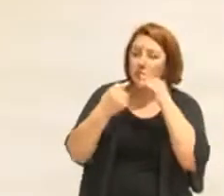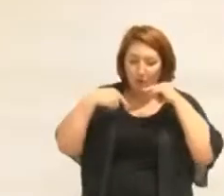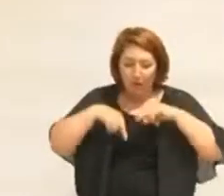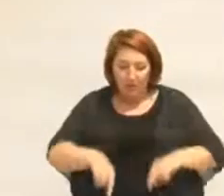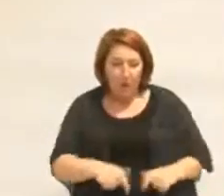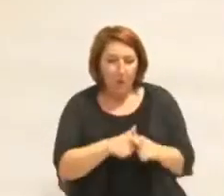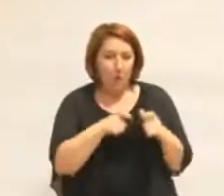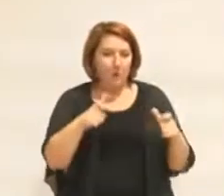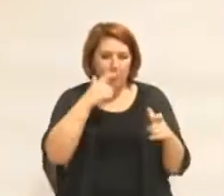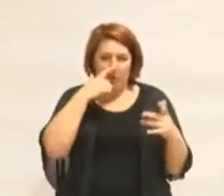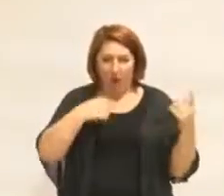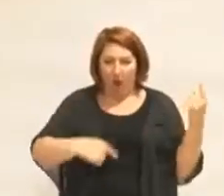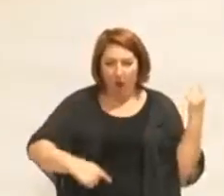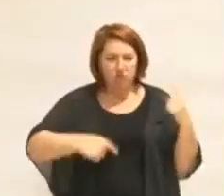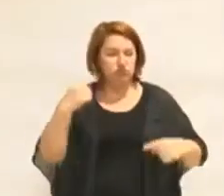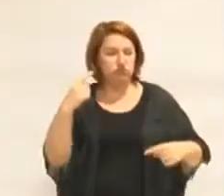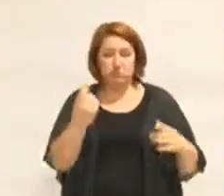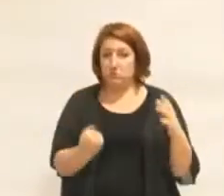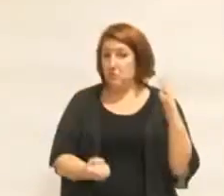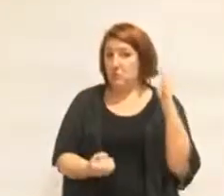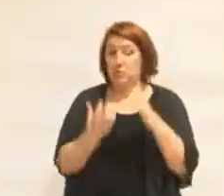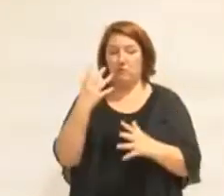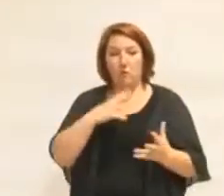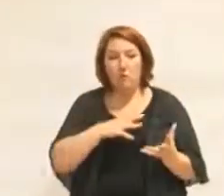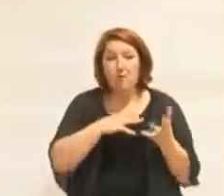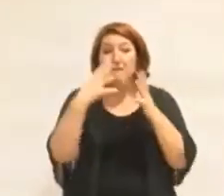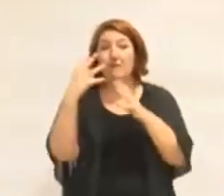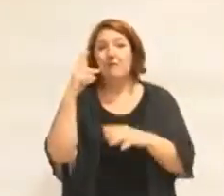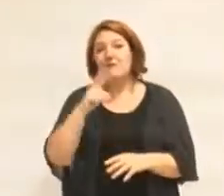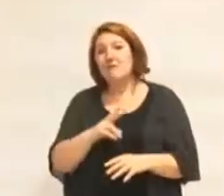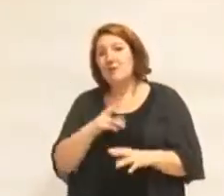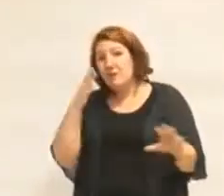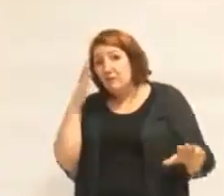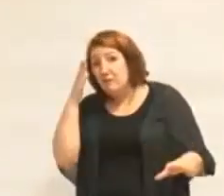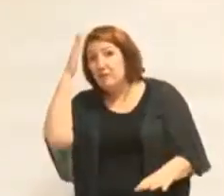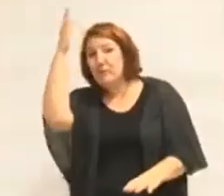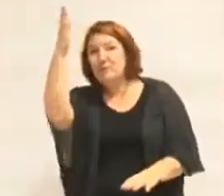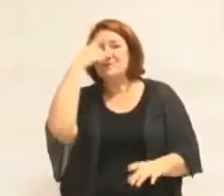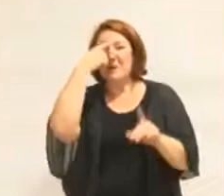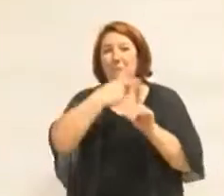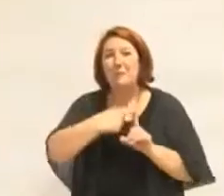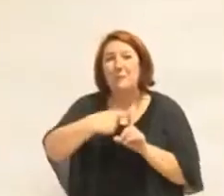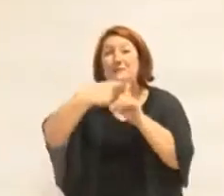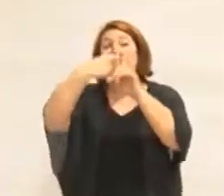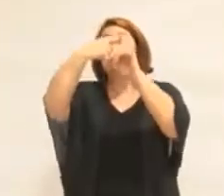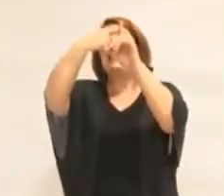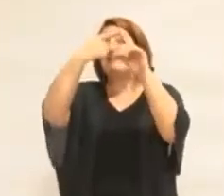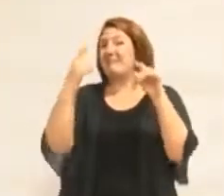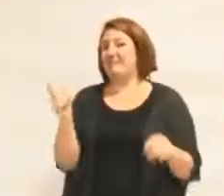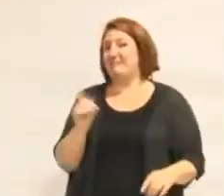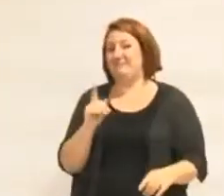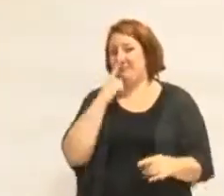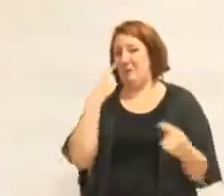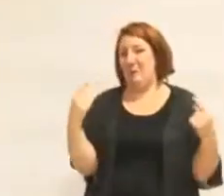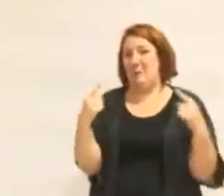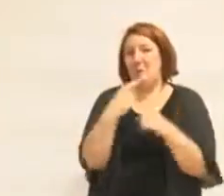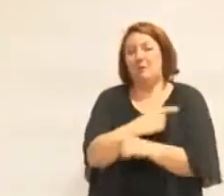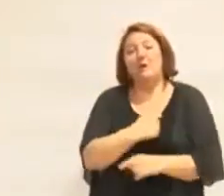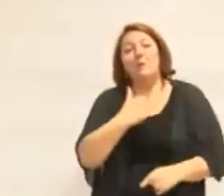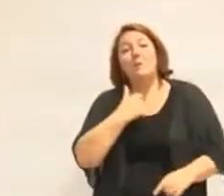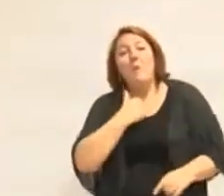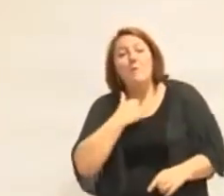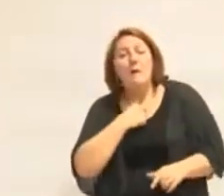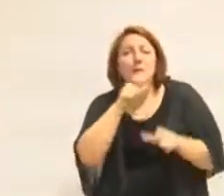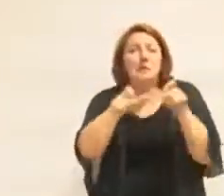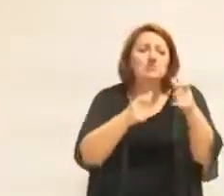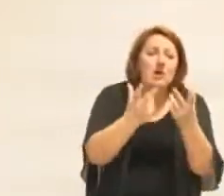les collectivités, et ça n'est pas un ciel bleu qui s'annonce au-dessus de nos têtes, loin de là, parce que moi, celles et ceux qui nous expliquent aujourd'hui,